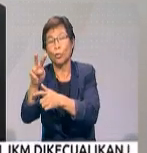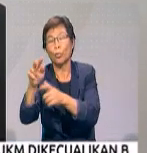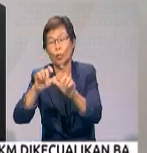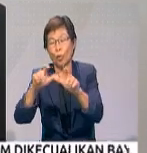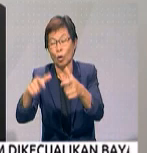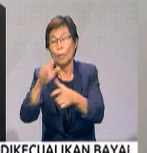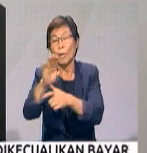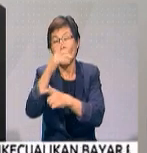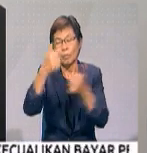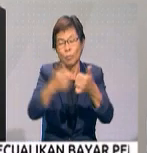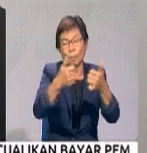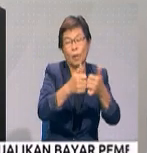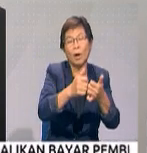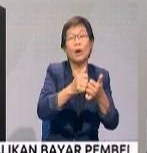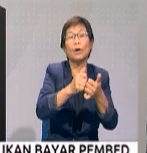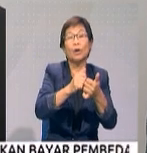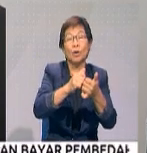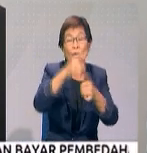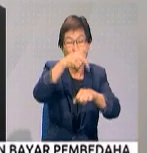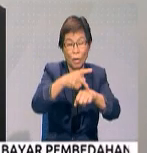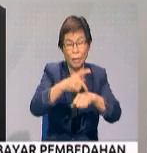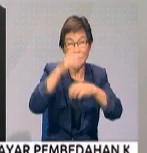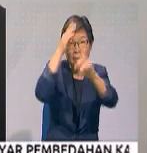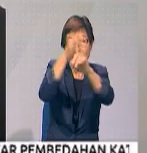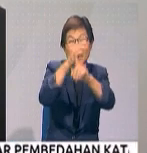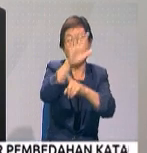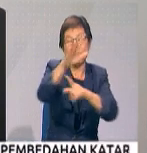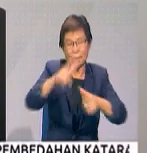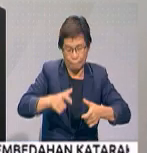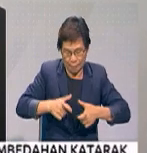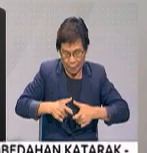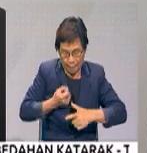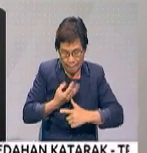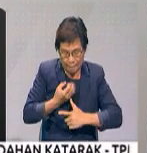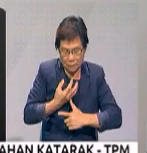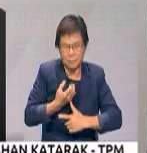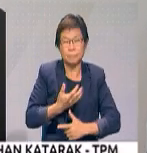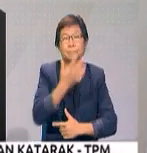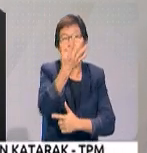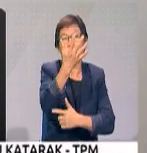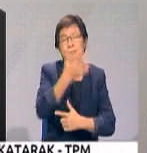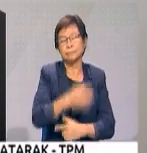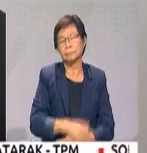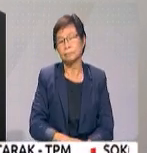pada temasya di Filipina nanti dengan sasaran awal 5 pingat emas.